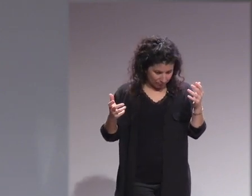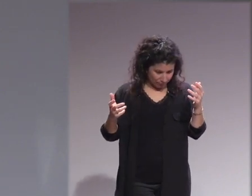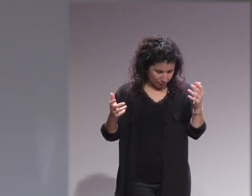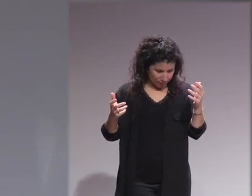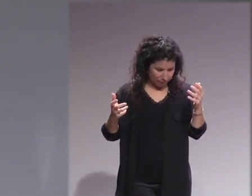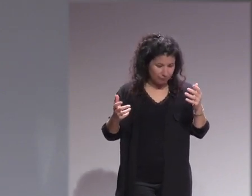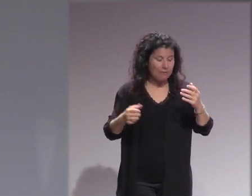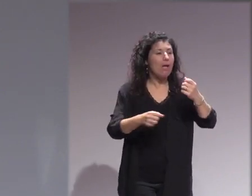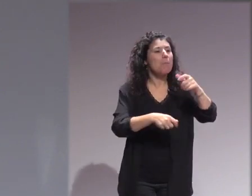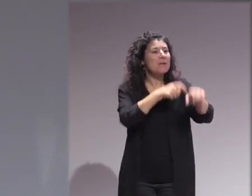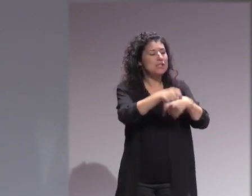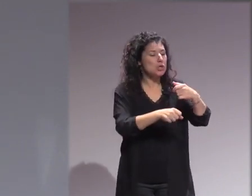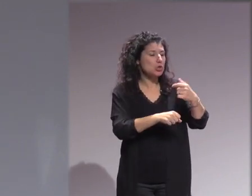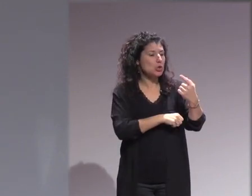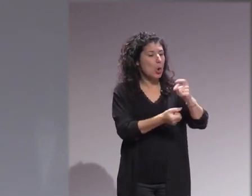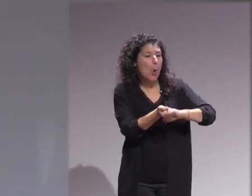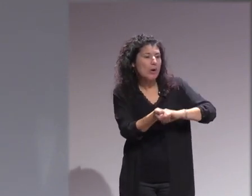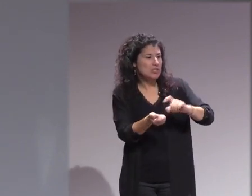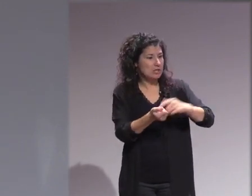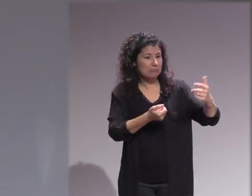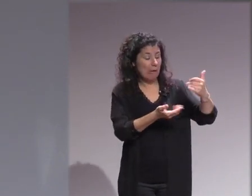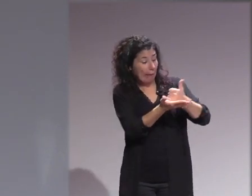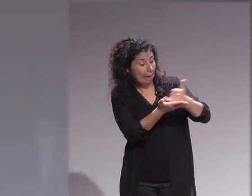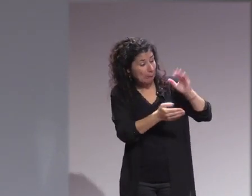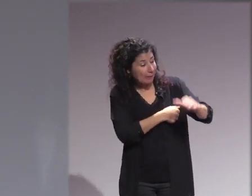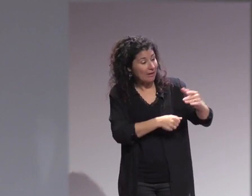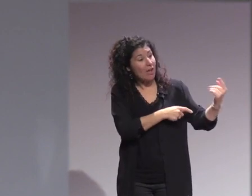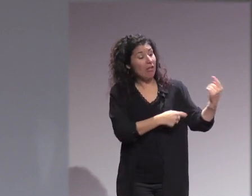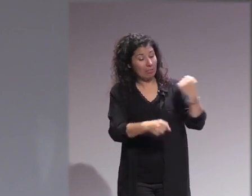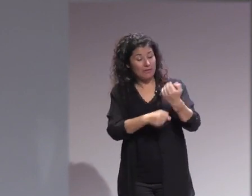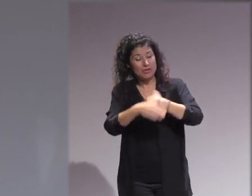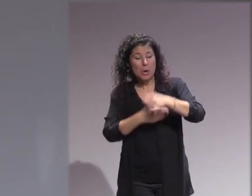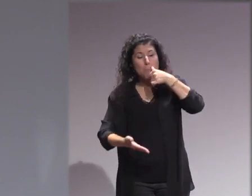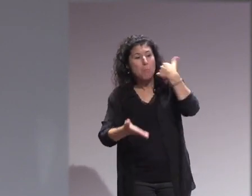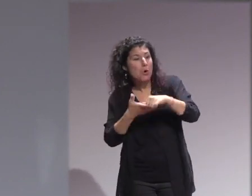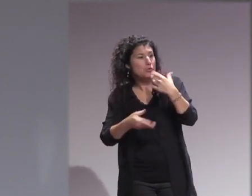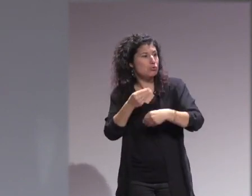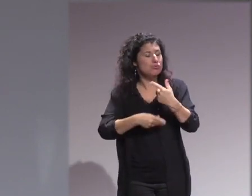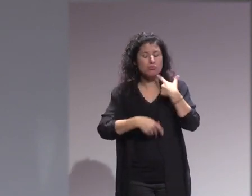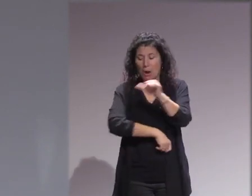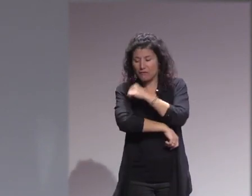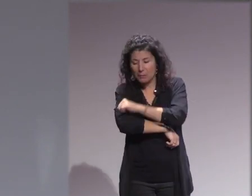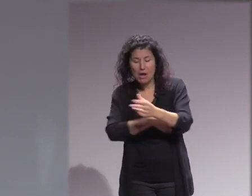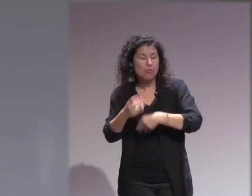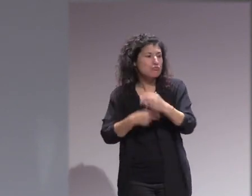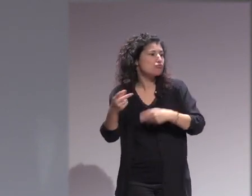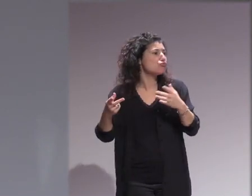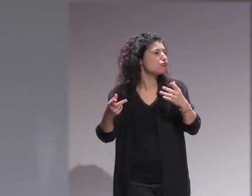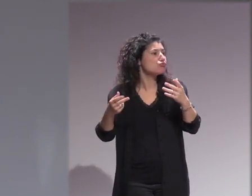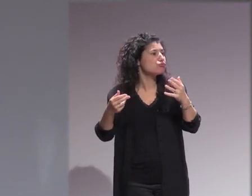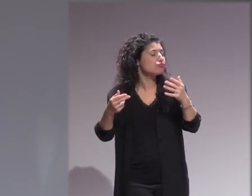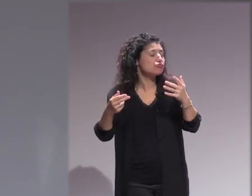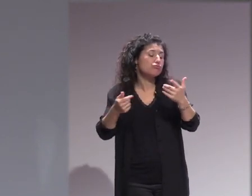l'assurance maladie, qui sont infirmières, etc., ben ça a été organisé par l'État. Et donc, au sein du Bumidom, il y a une espèce